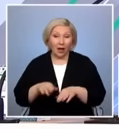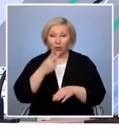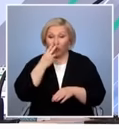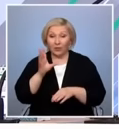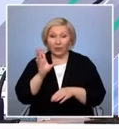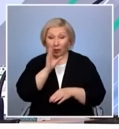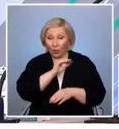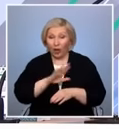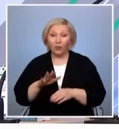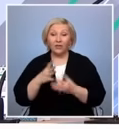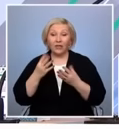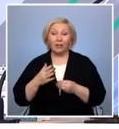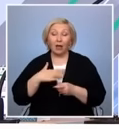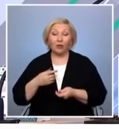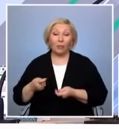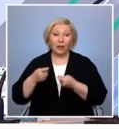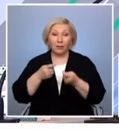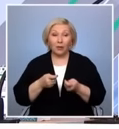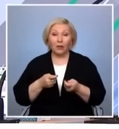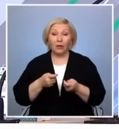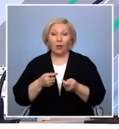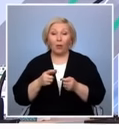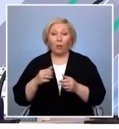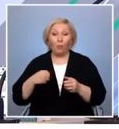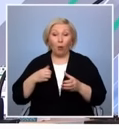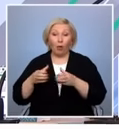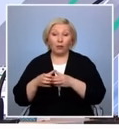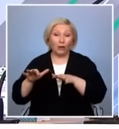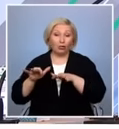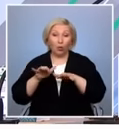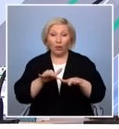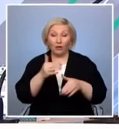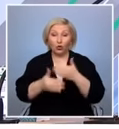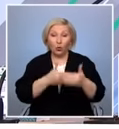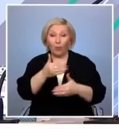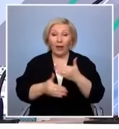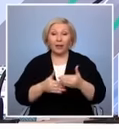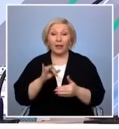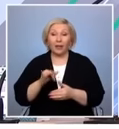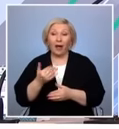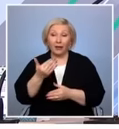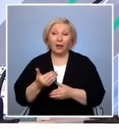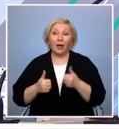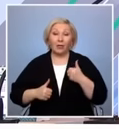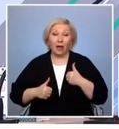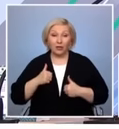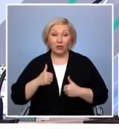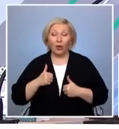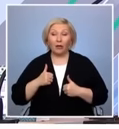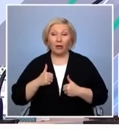Ну, естественно, в тех самых народных массах, конечно, которые, безусловно, обожают дорогого Ради Фаритовича. По словам